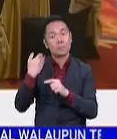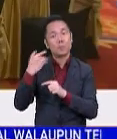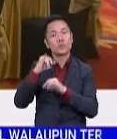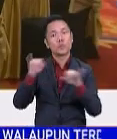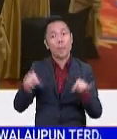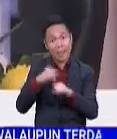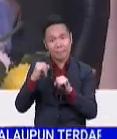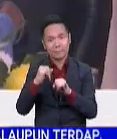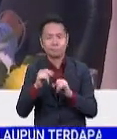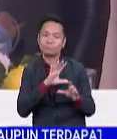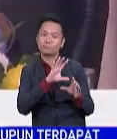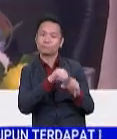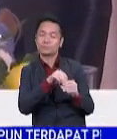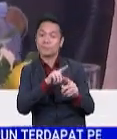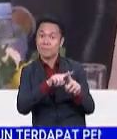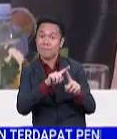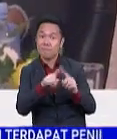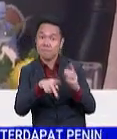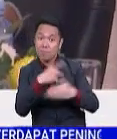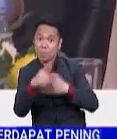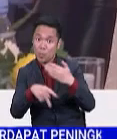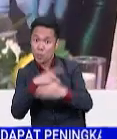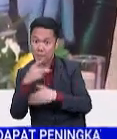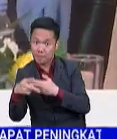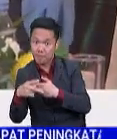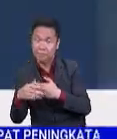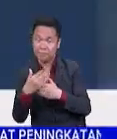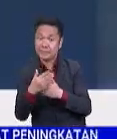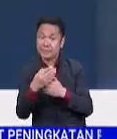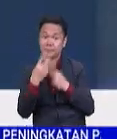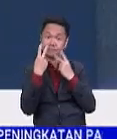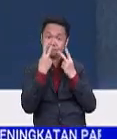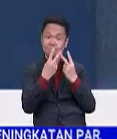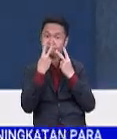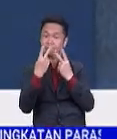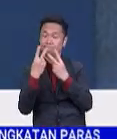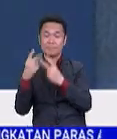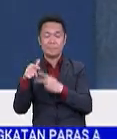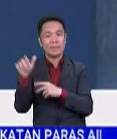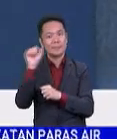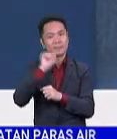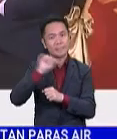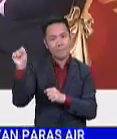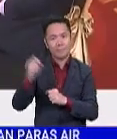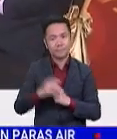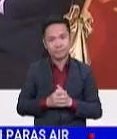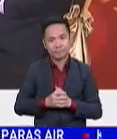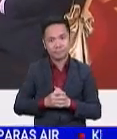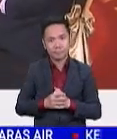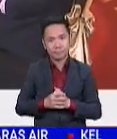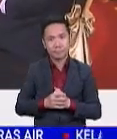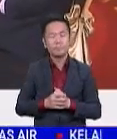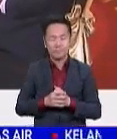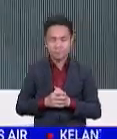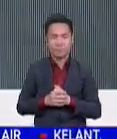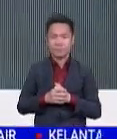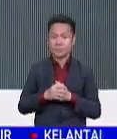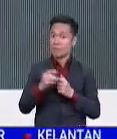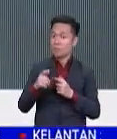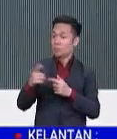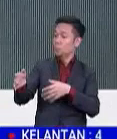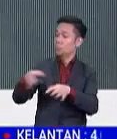dan dijadwal menghadiri beberapa program sepanjang tempoh lawatannya di negeri ini sebelum itu beliau telah menghadiri